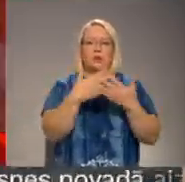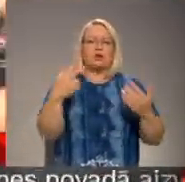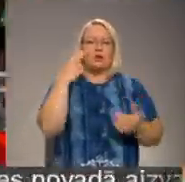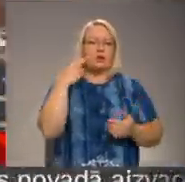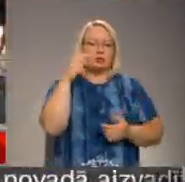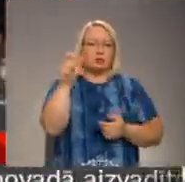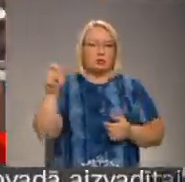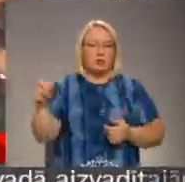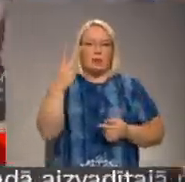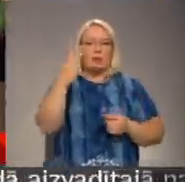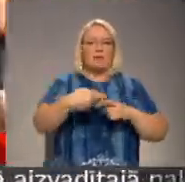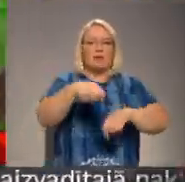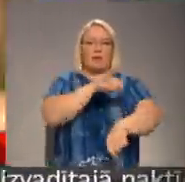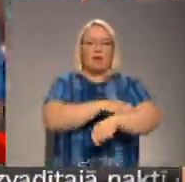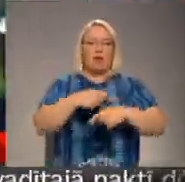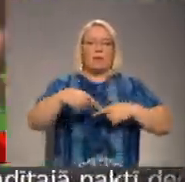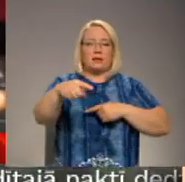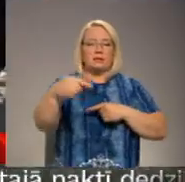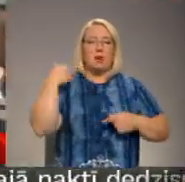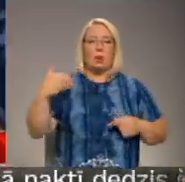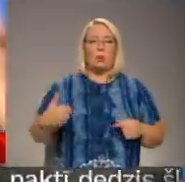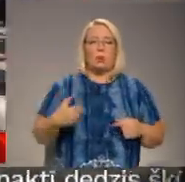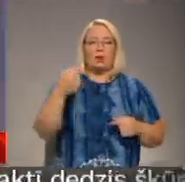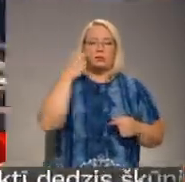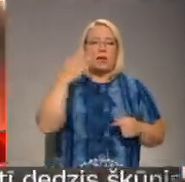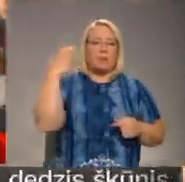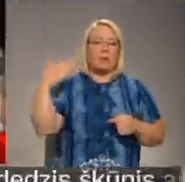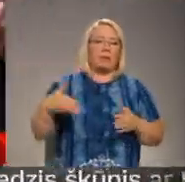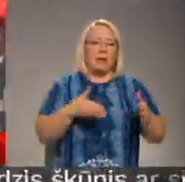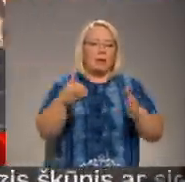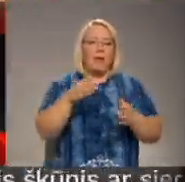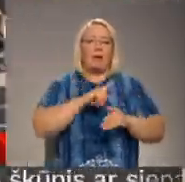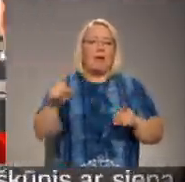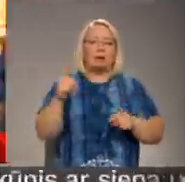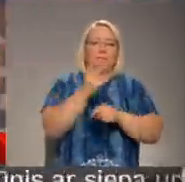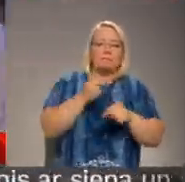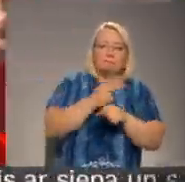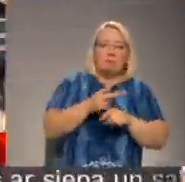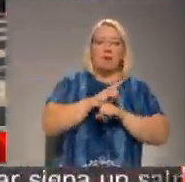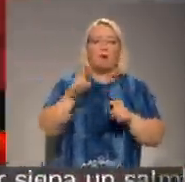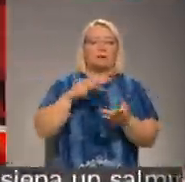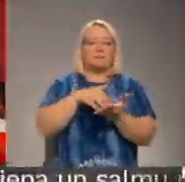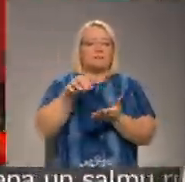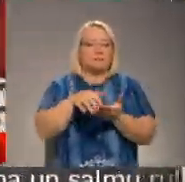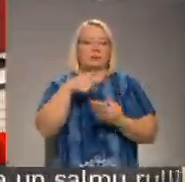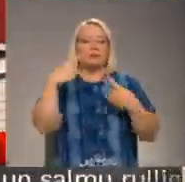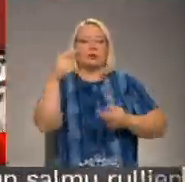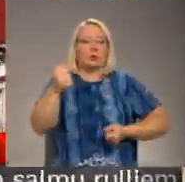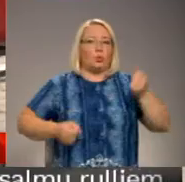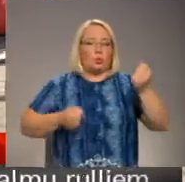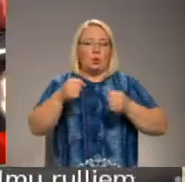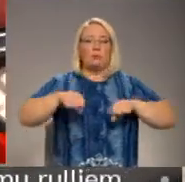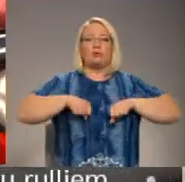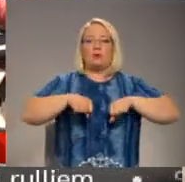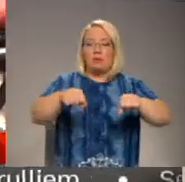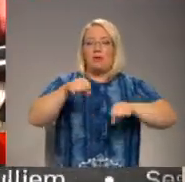ļaudis. 2 kilometru distance pa Kuldīgas senajām ieliņām, kāds pieveica skrienot, kāds ejot, kāds nuļojot, braucot ratiņos vai